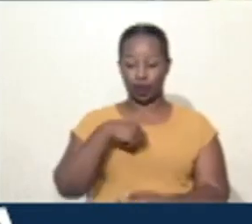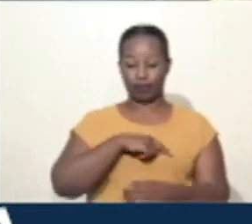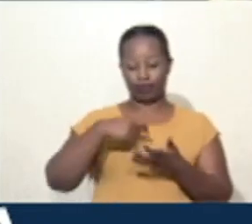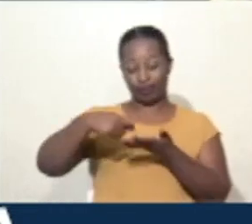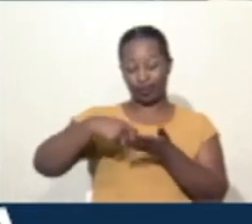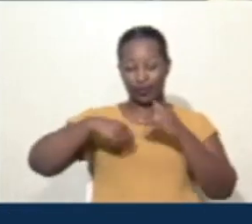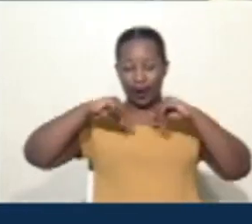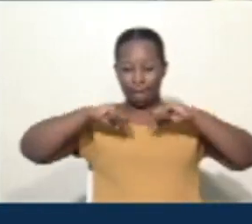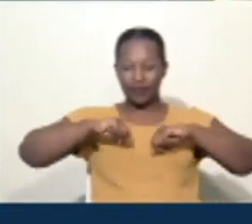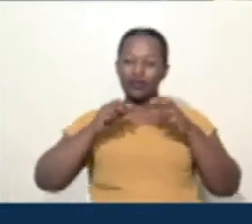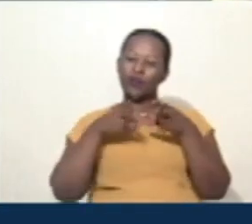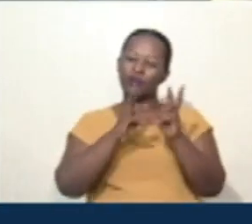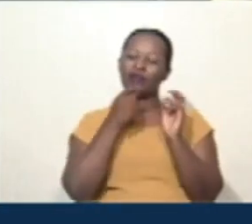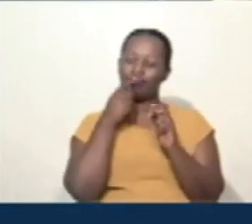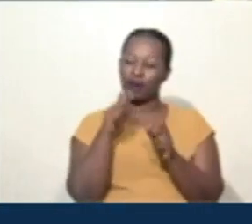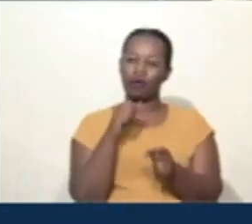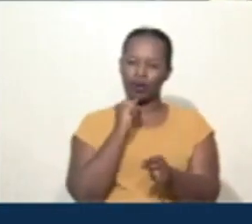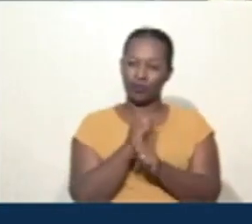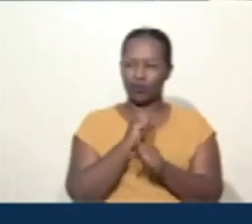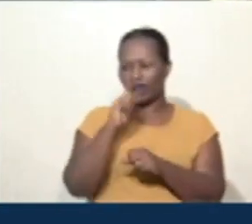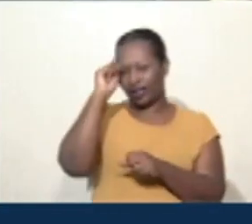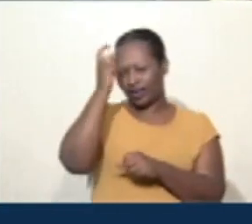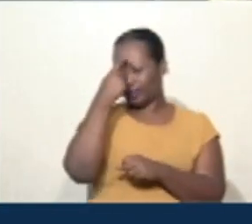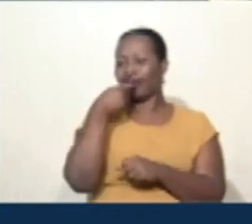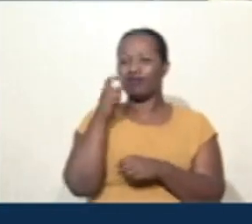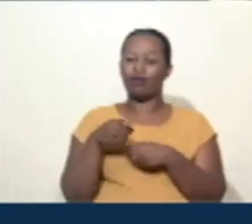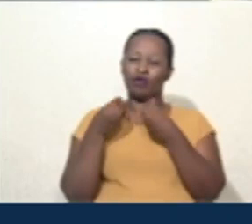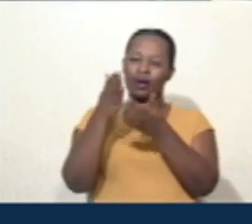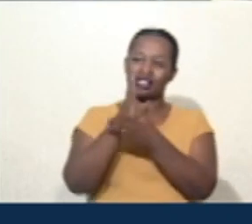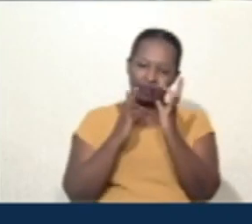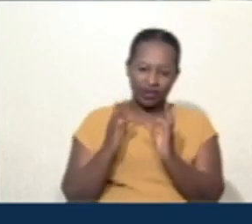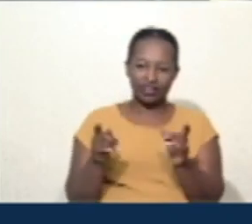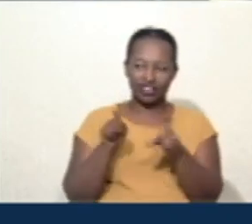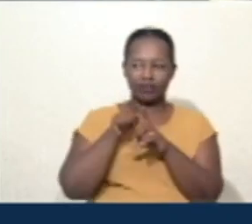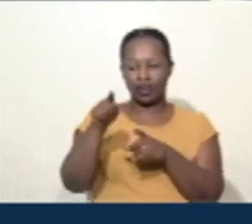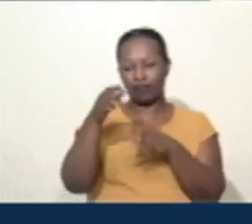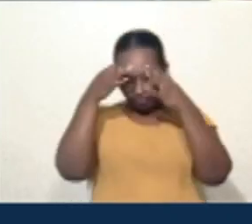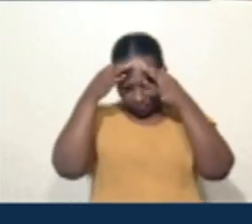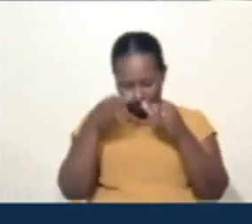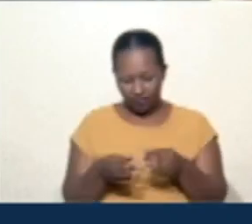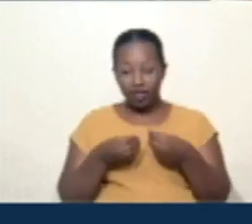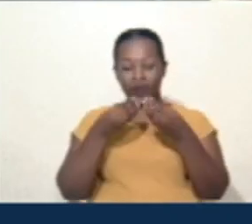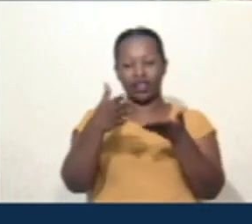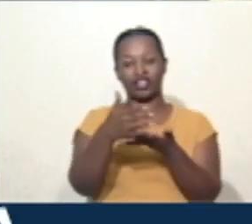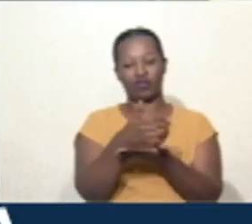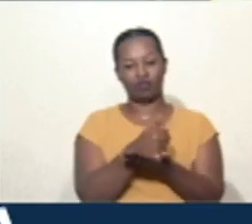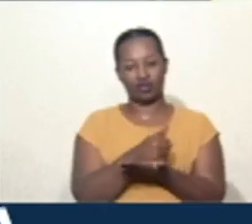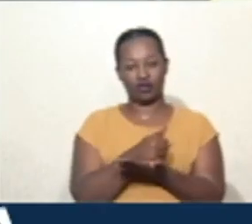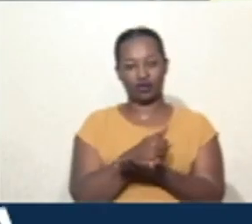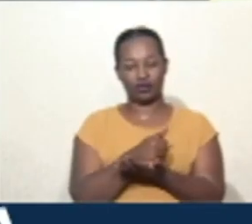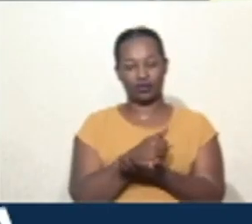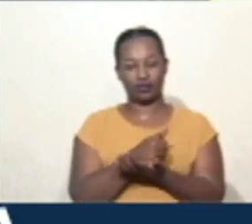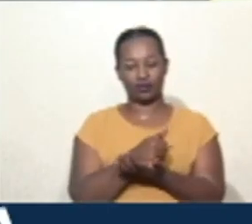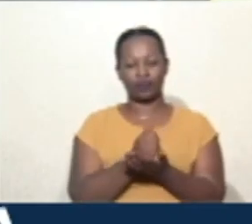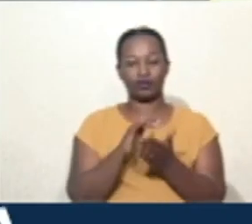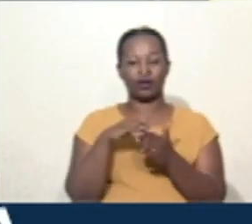y'imihigo y'ibyo bagomba gukora, ko leta igira ibyo bagezaho nabo bakagira ibyo biyemeza. Turi kubona bitanga umusaruro ku mwaka, dusinya